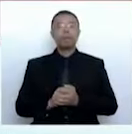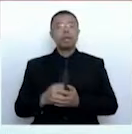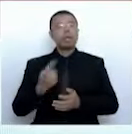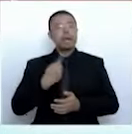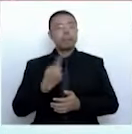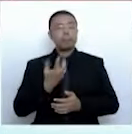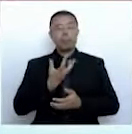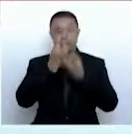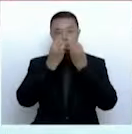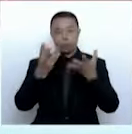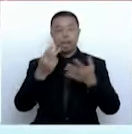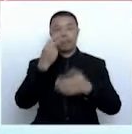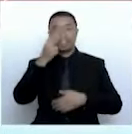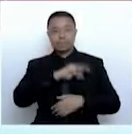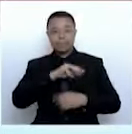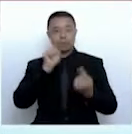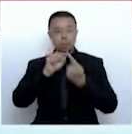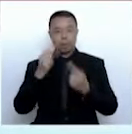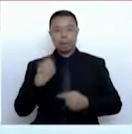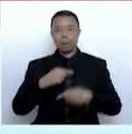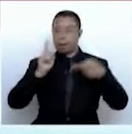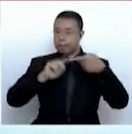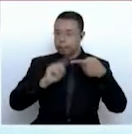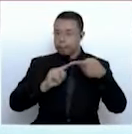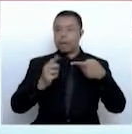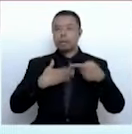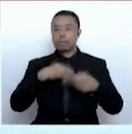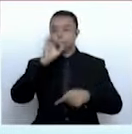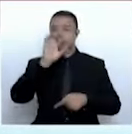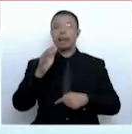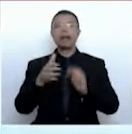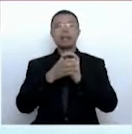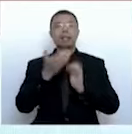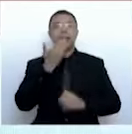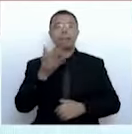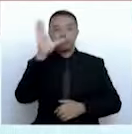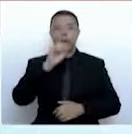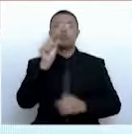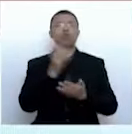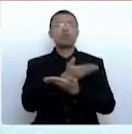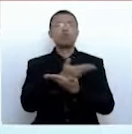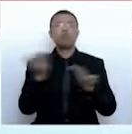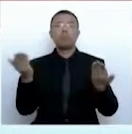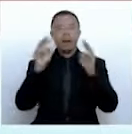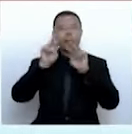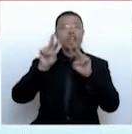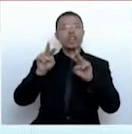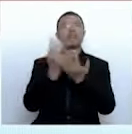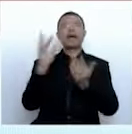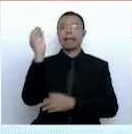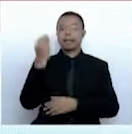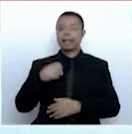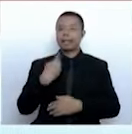Kami akan menyampaikan visi misi kami, tapi yang pertama-tama saya ucapkan selamat malam kepada seluruh warga Jakarta